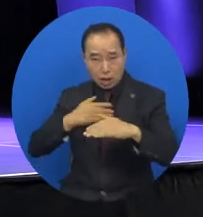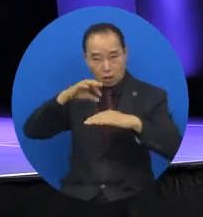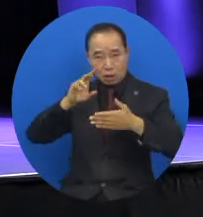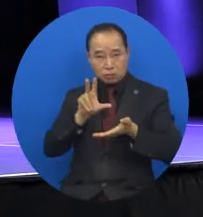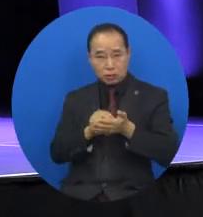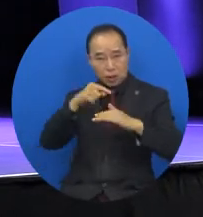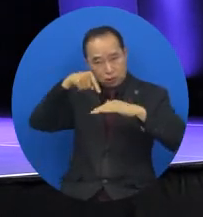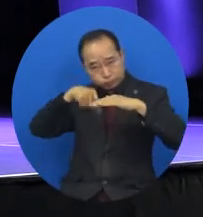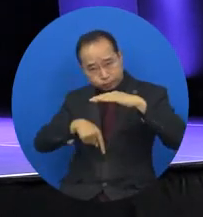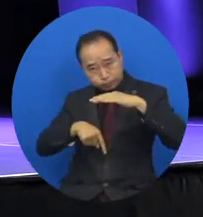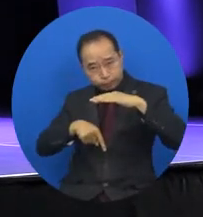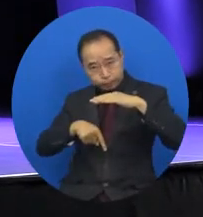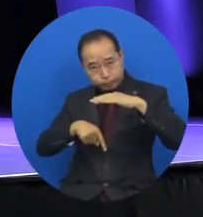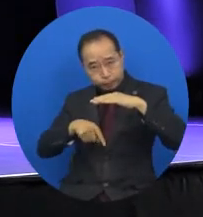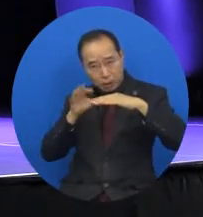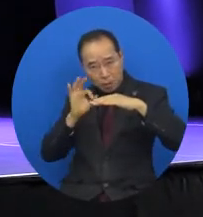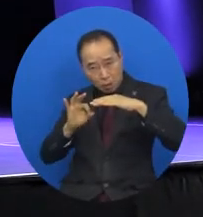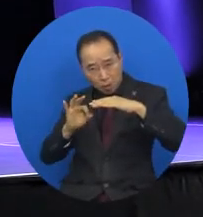발견하고